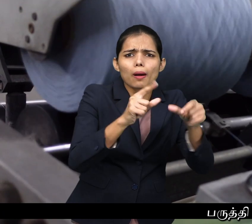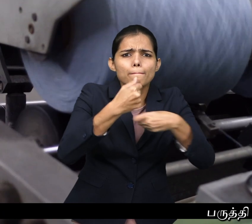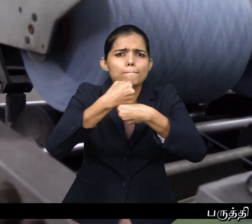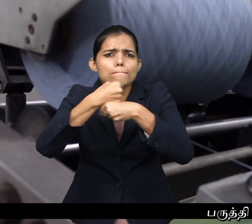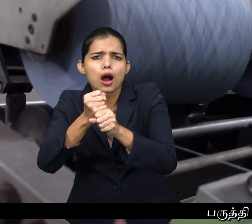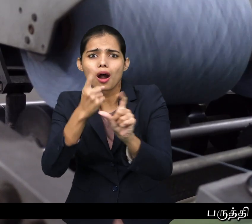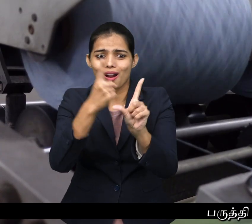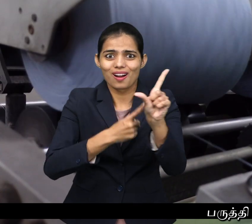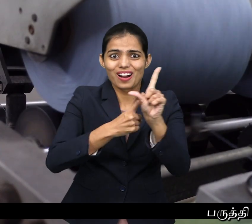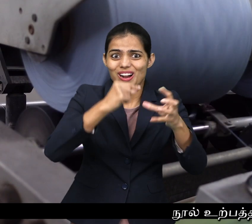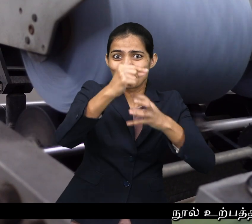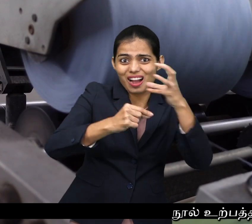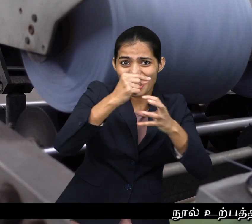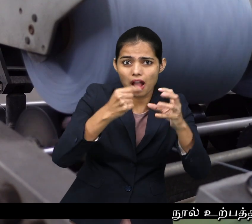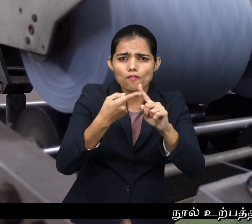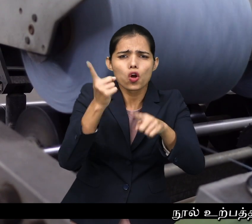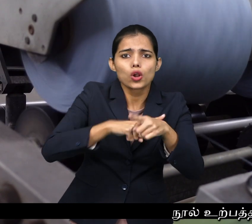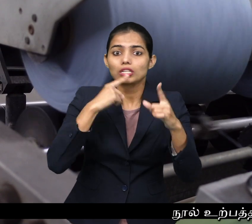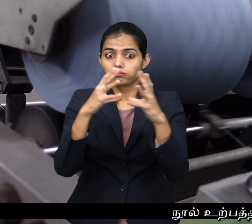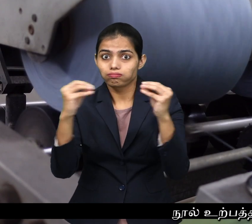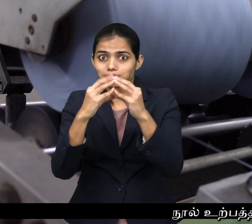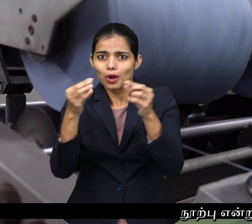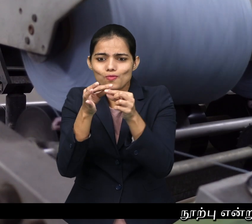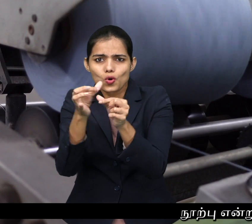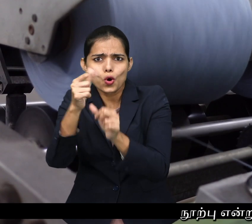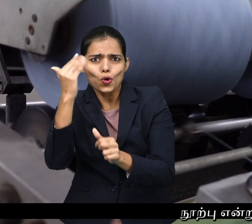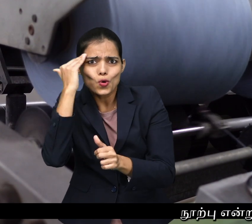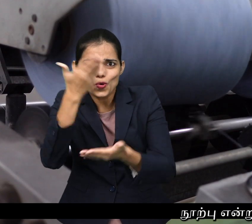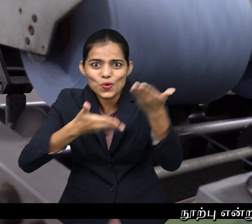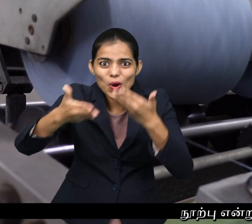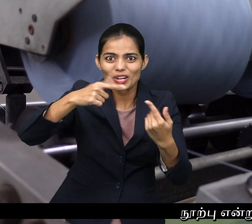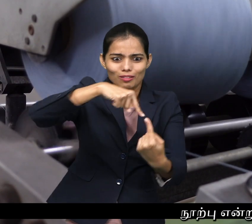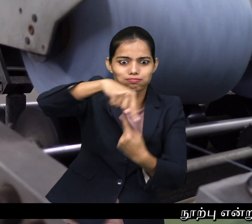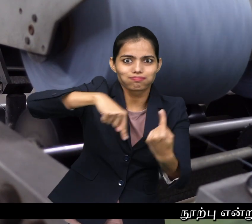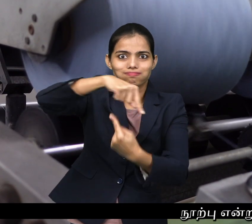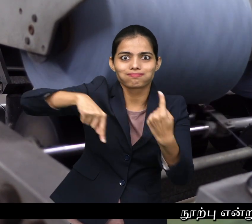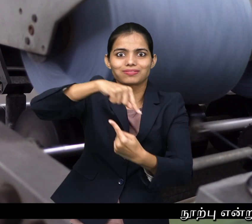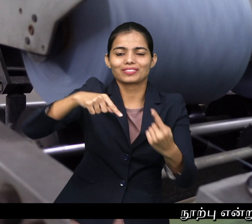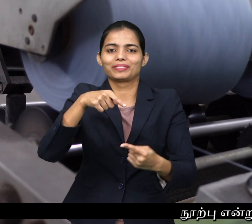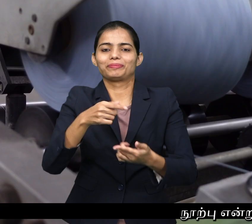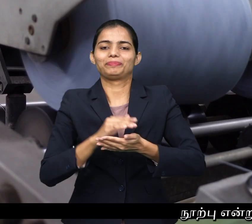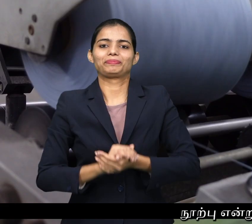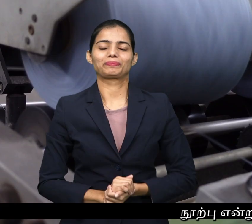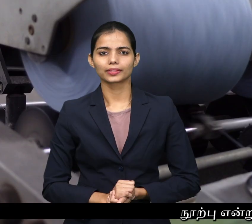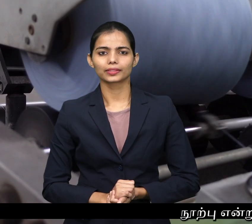பருத்தி இலைகளிலிருந்து நூல் உற்பத்தி செய்யும் செயல்முறை நூற்பு என்று அழைக்கப்படுகிறது.